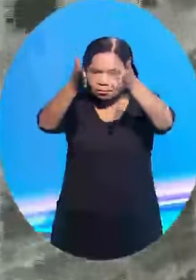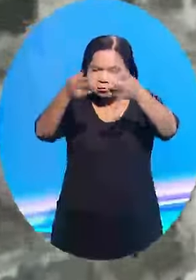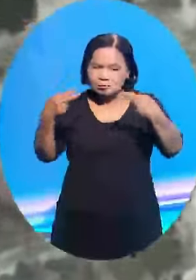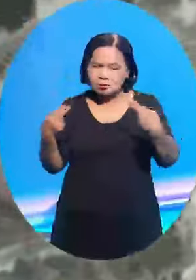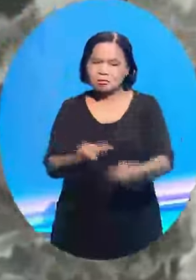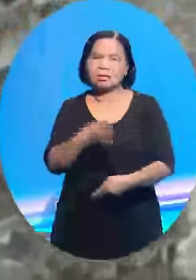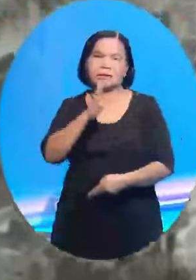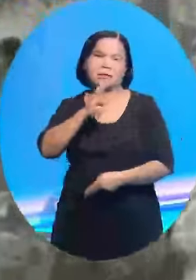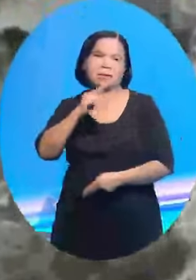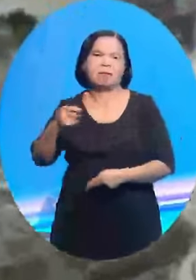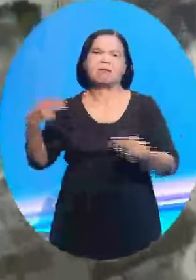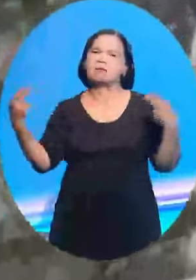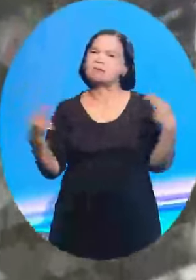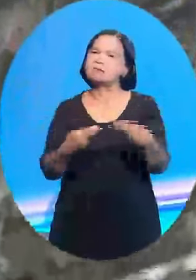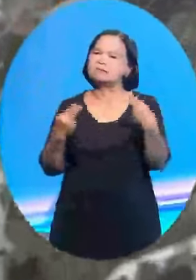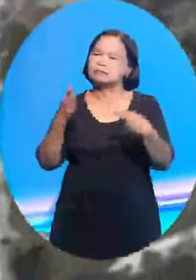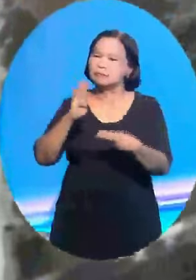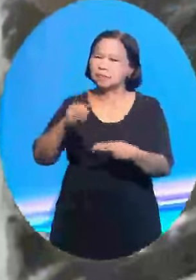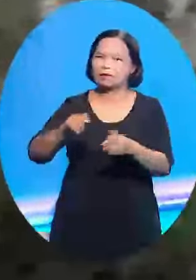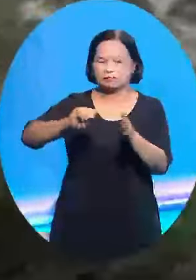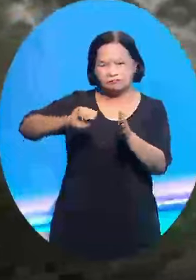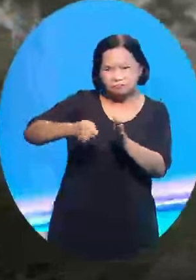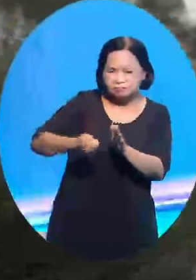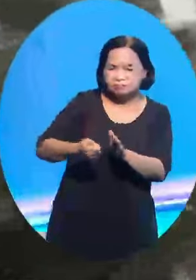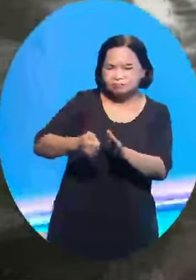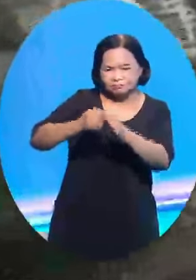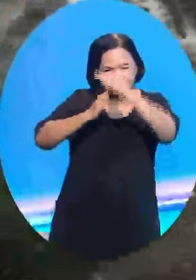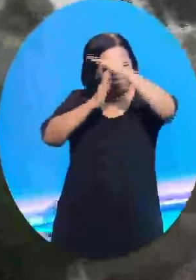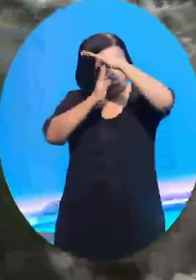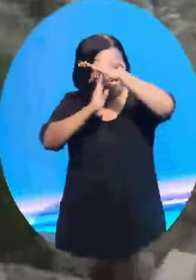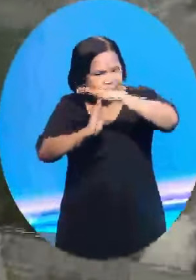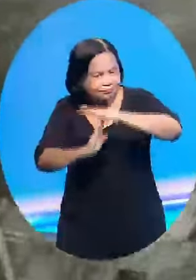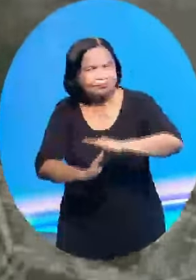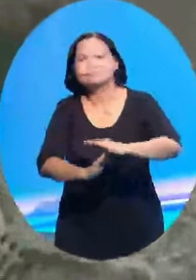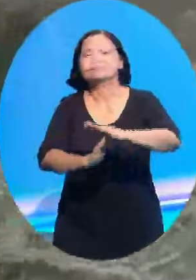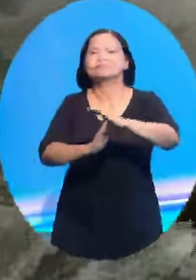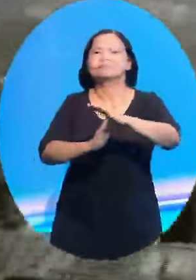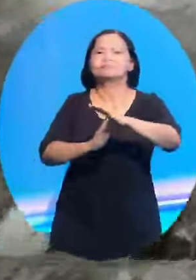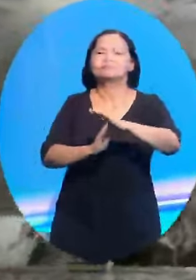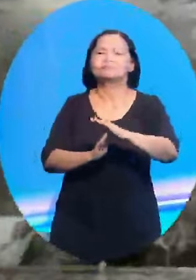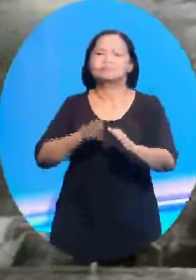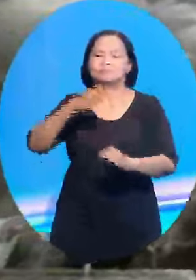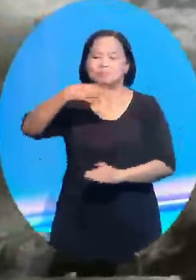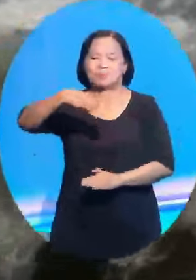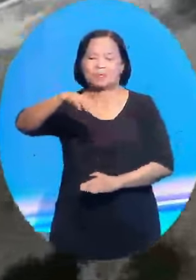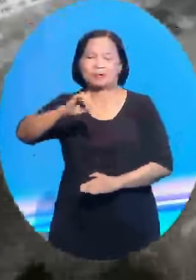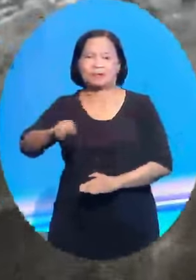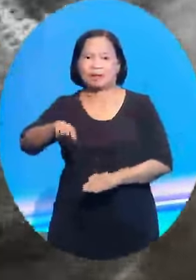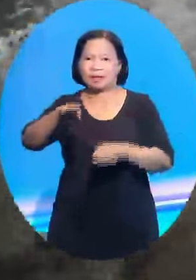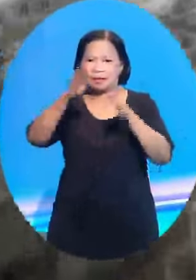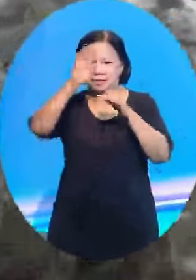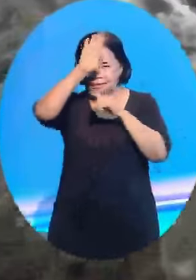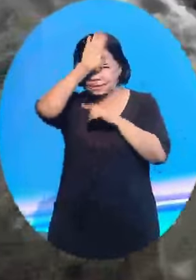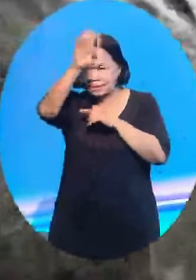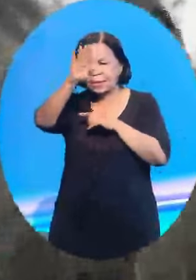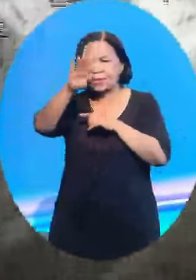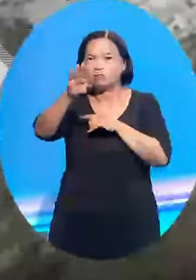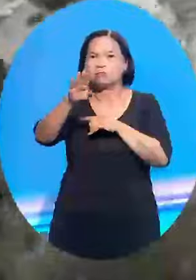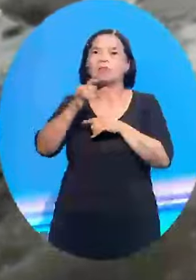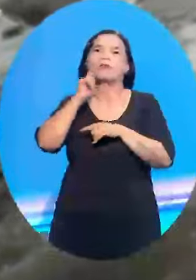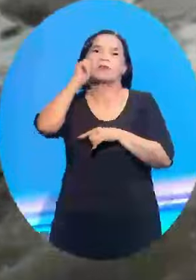Kiev nói rằng trận chiến tại Bakhmut là chìa khóa để kiềm hãm lực lượng của Moscow ở mặt trận miền đông. Tổng thống Zelensky và các chỉ huy quân